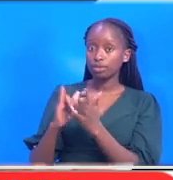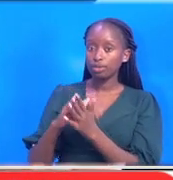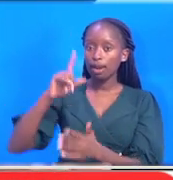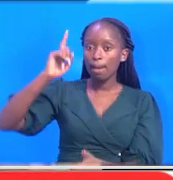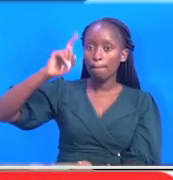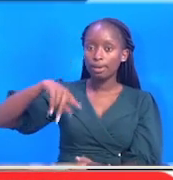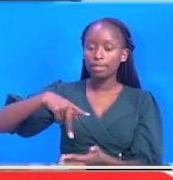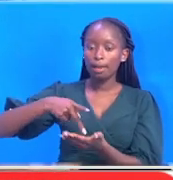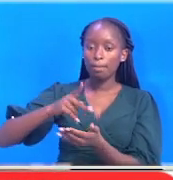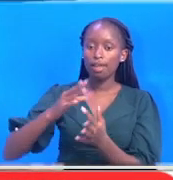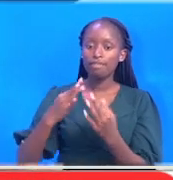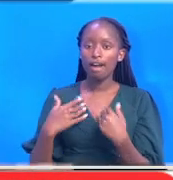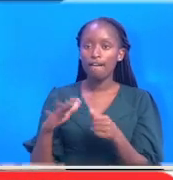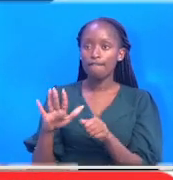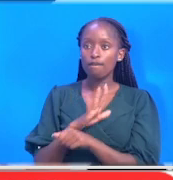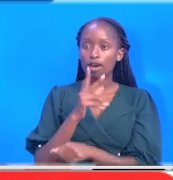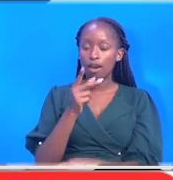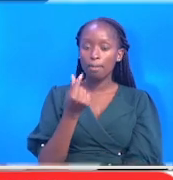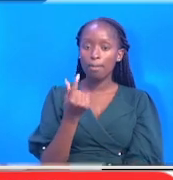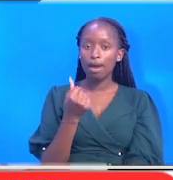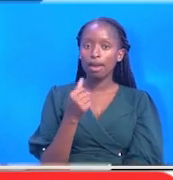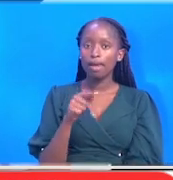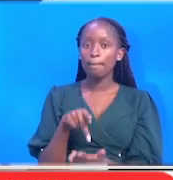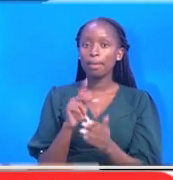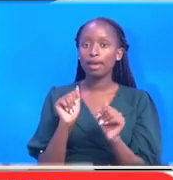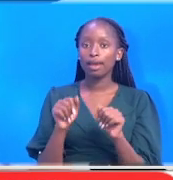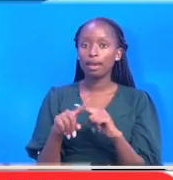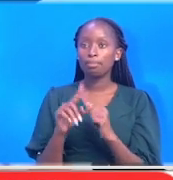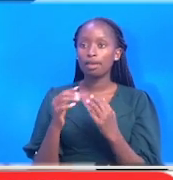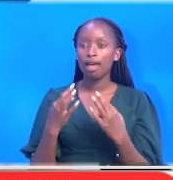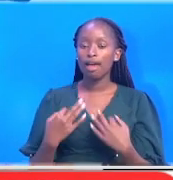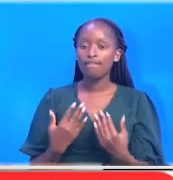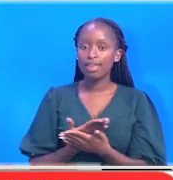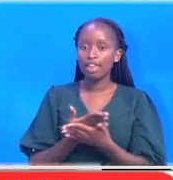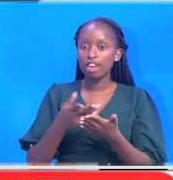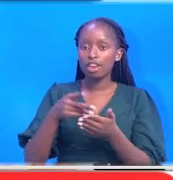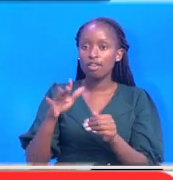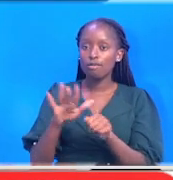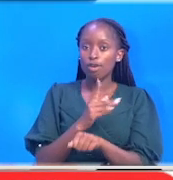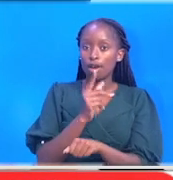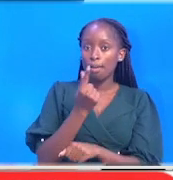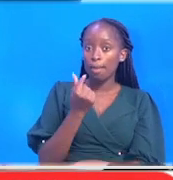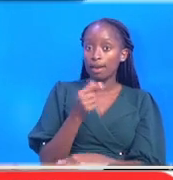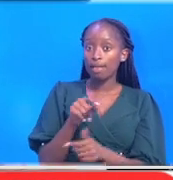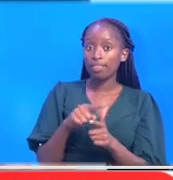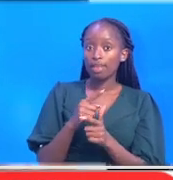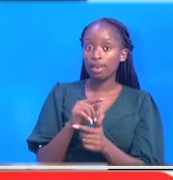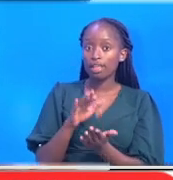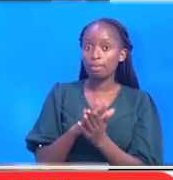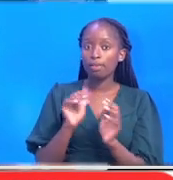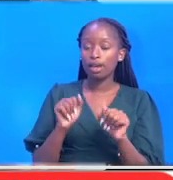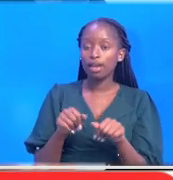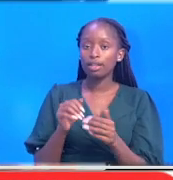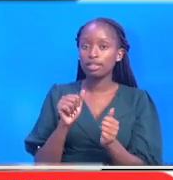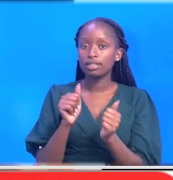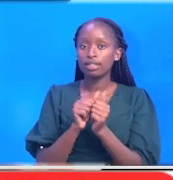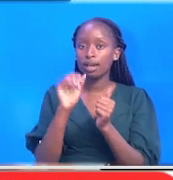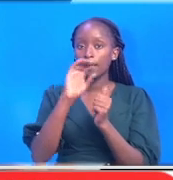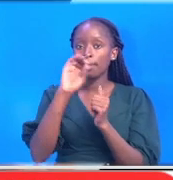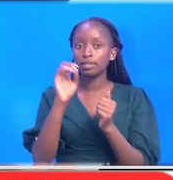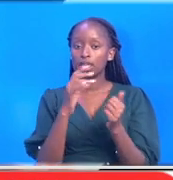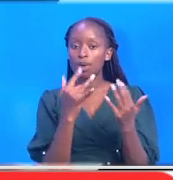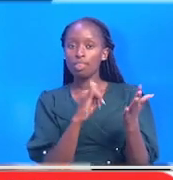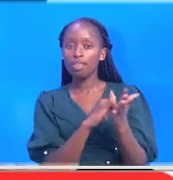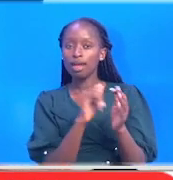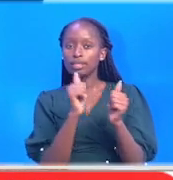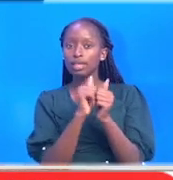pay, if you have the full money you can pay, but you don't have, if you don't have the full money unaweza weka 10%. Sasa hii 10% inawekwa kwa